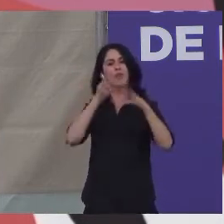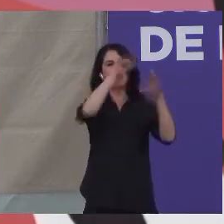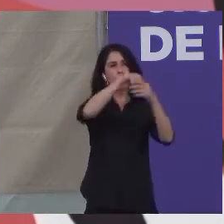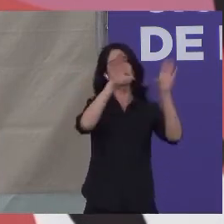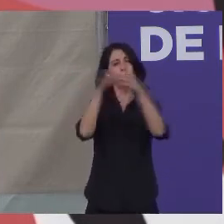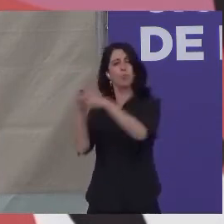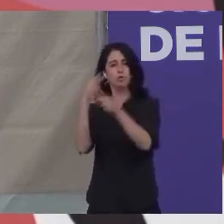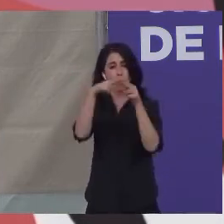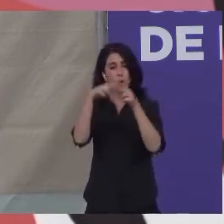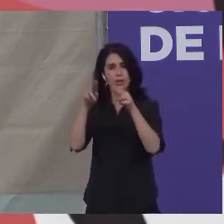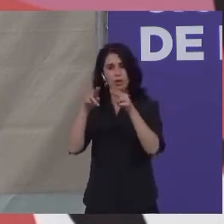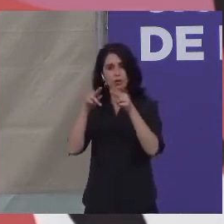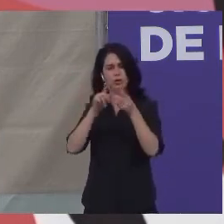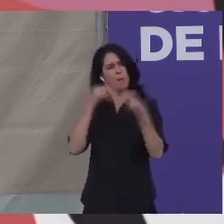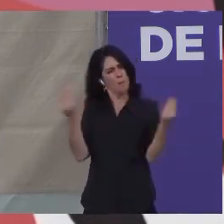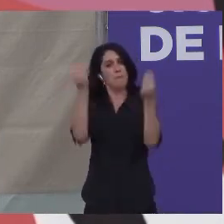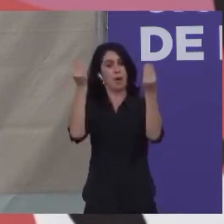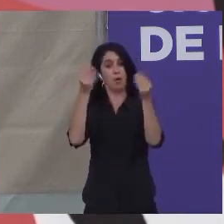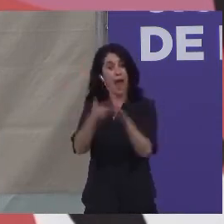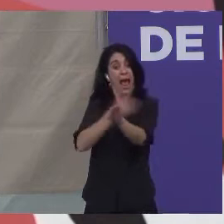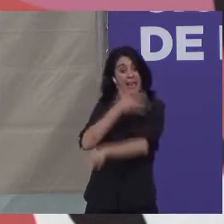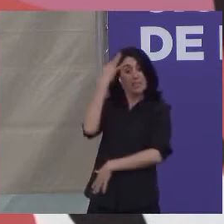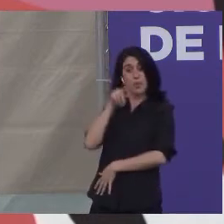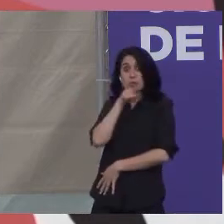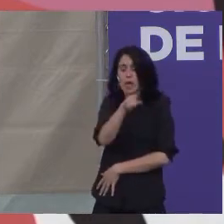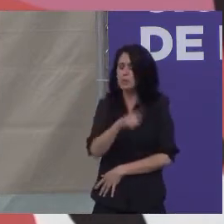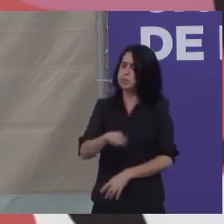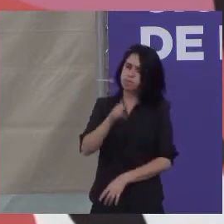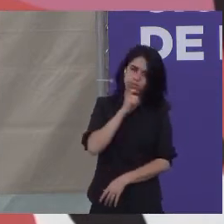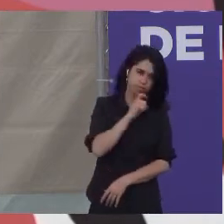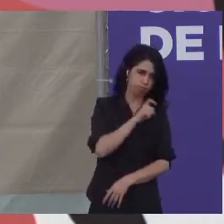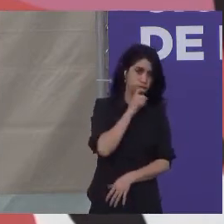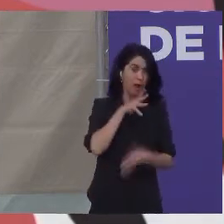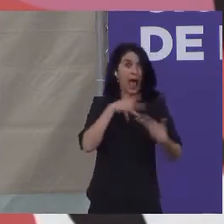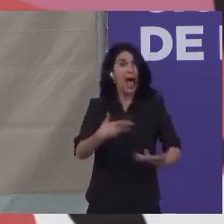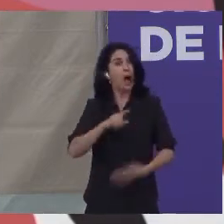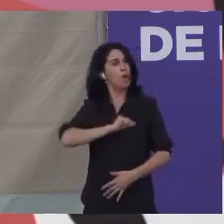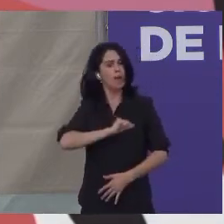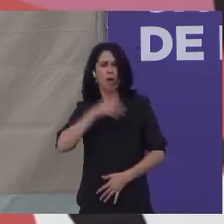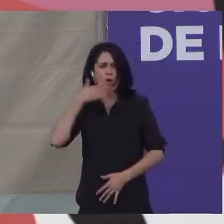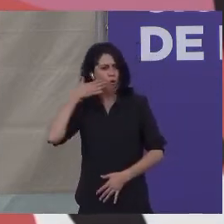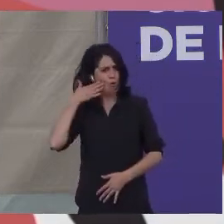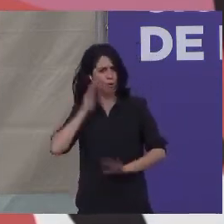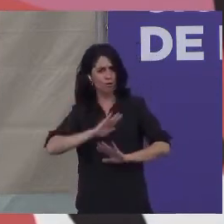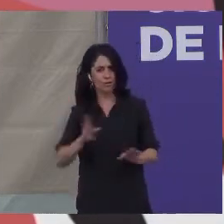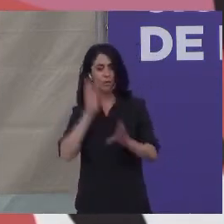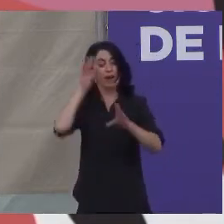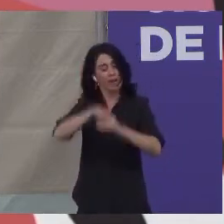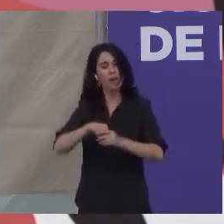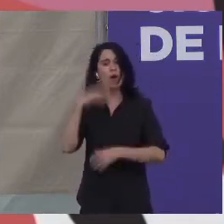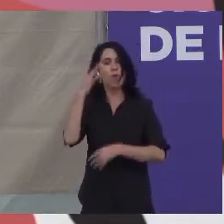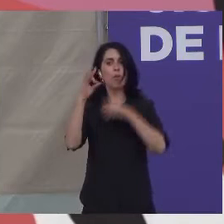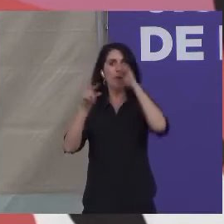que difícil era això abans de Podemos. Que difícil. Avui és un honor ser part de Podemos,